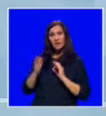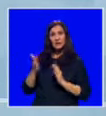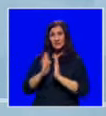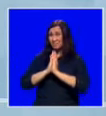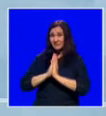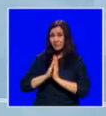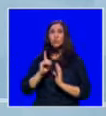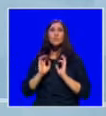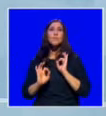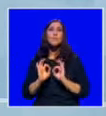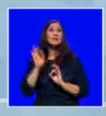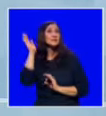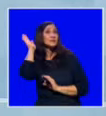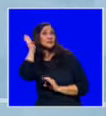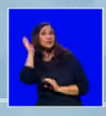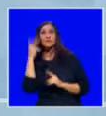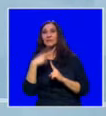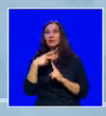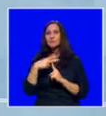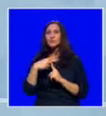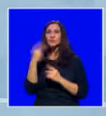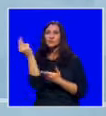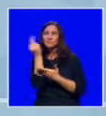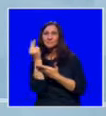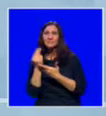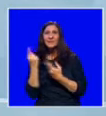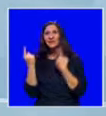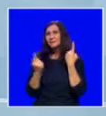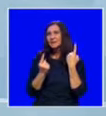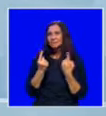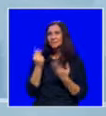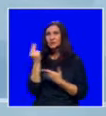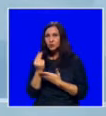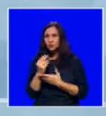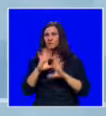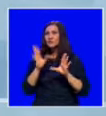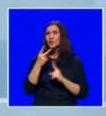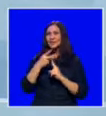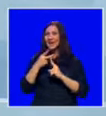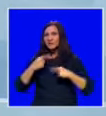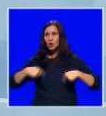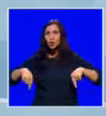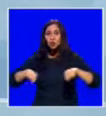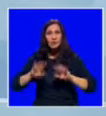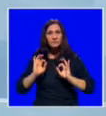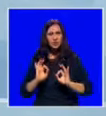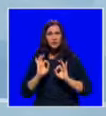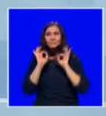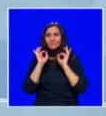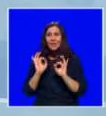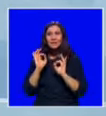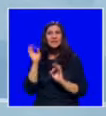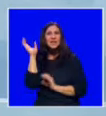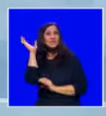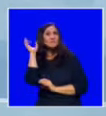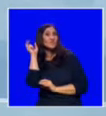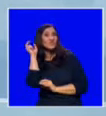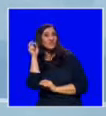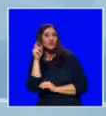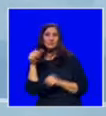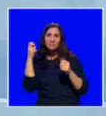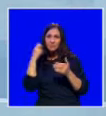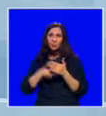призиви, които в момента звучат от телевизорите, от карикатурите и от всички телевизионни студия, всъщност наистина звучат изключително нелепо, защото